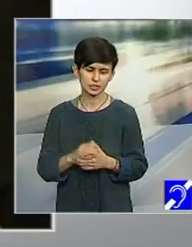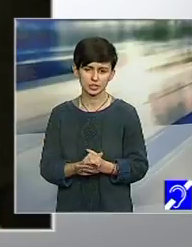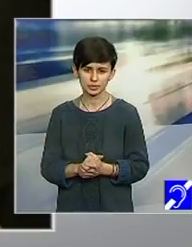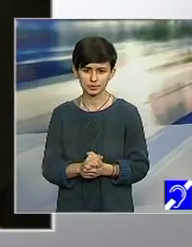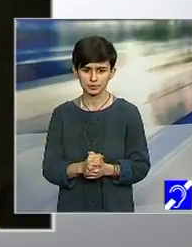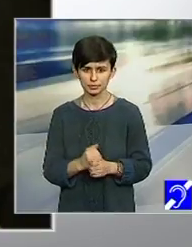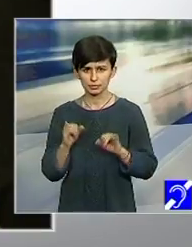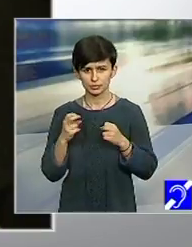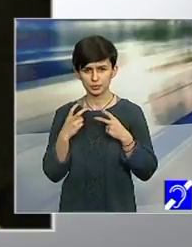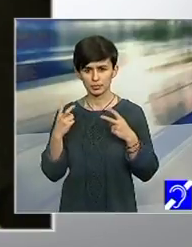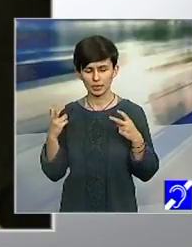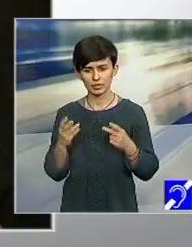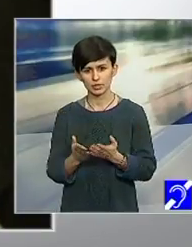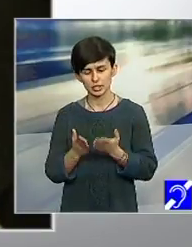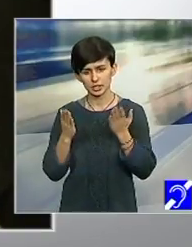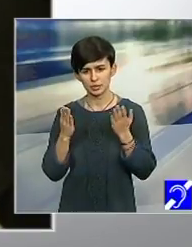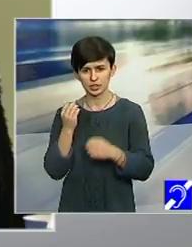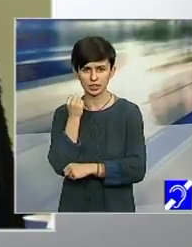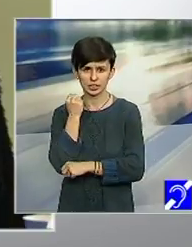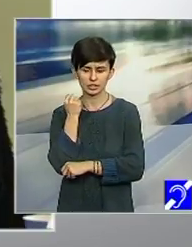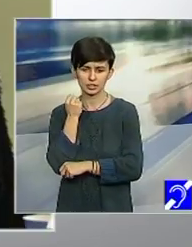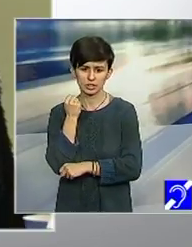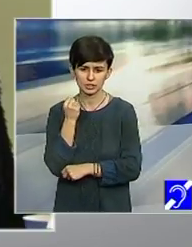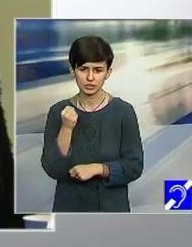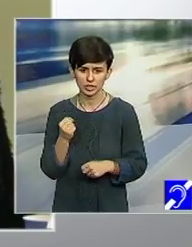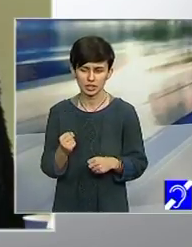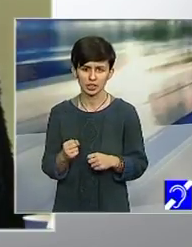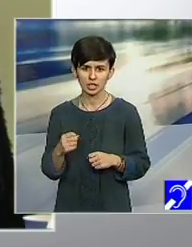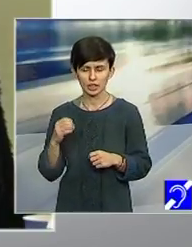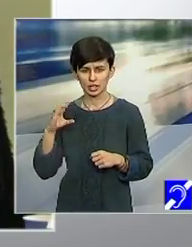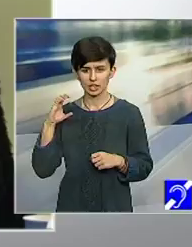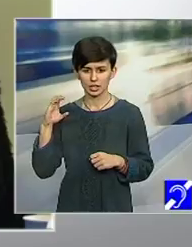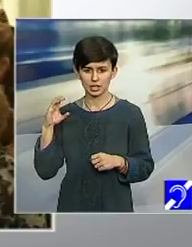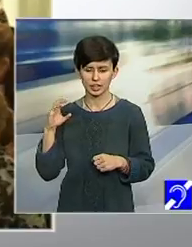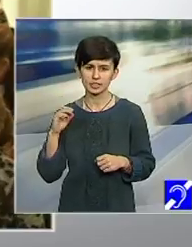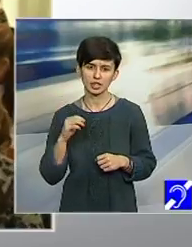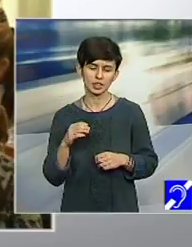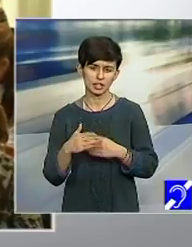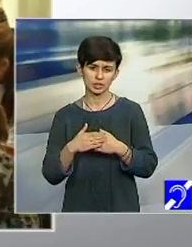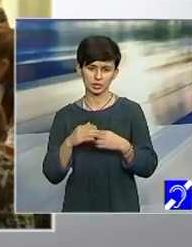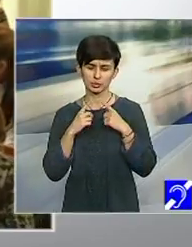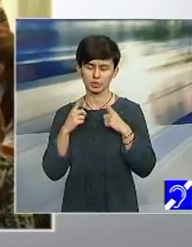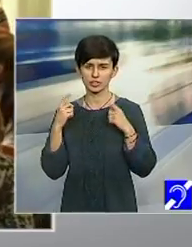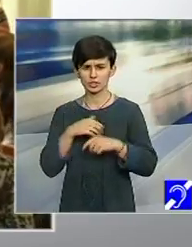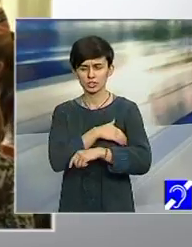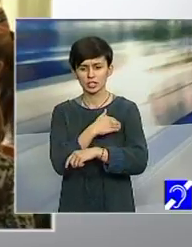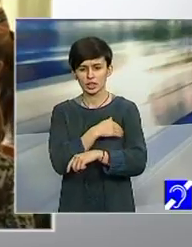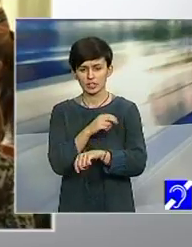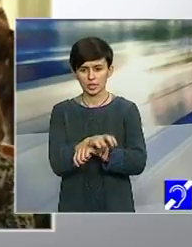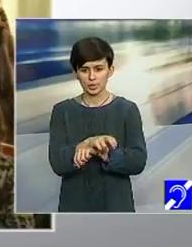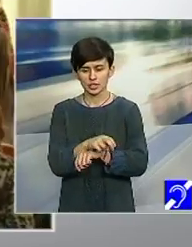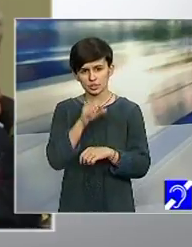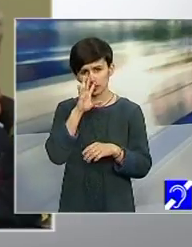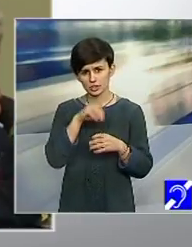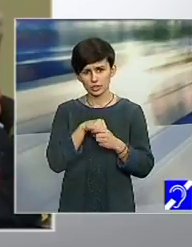La evenimentul comemorativ, găzduit de Căminul Cultural din Chețani, alături de profesori și elevi, au participat și mulți locuitori